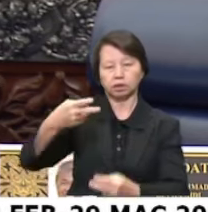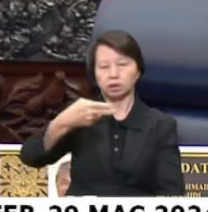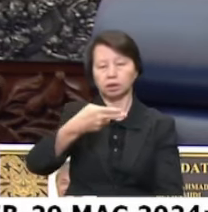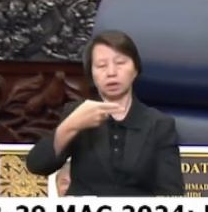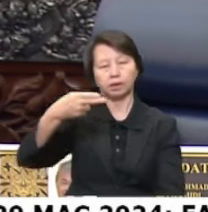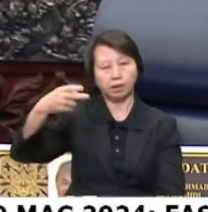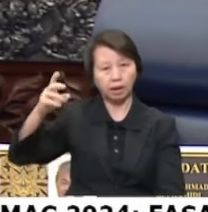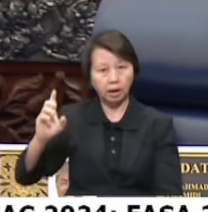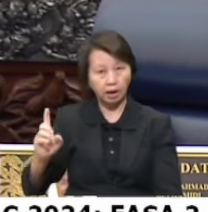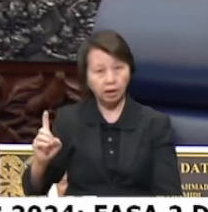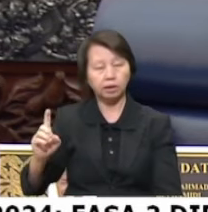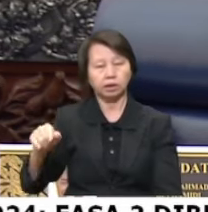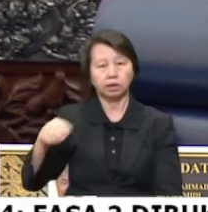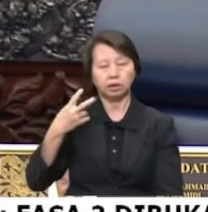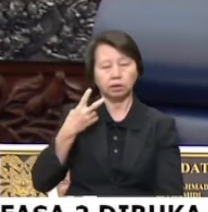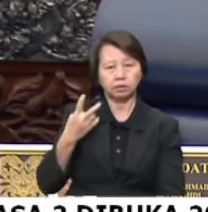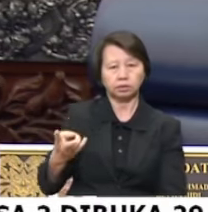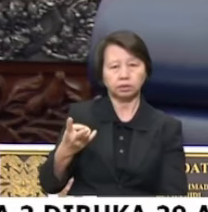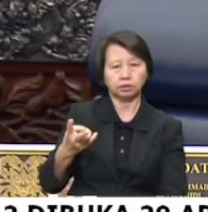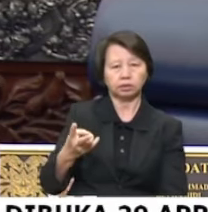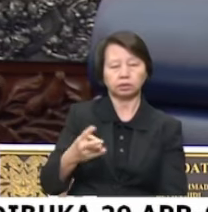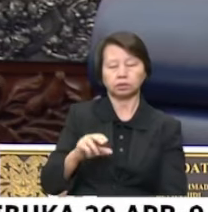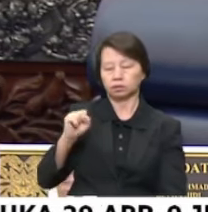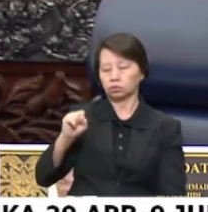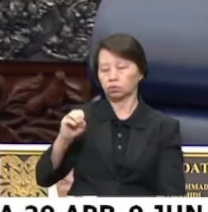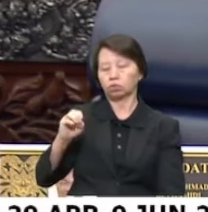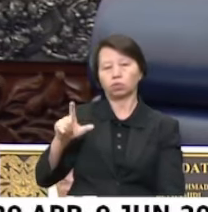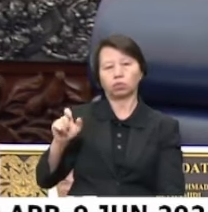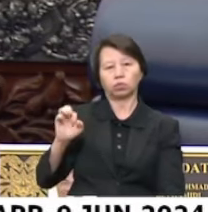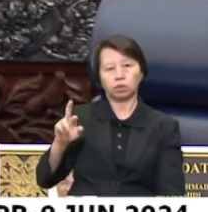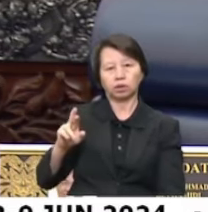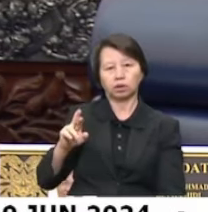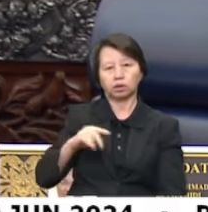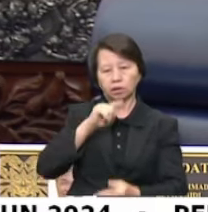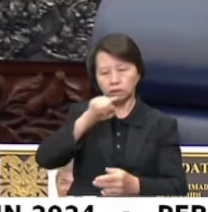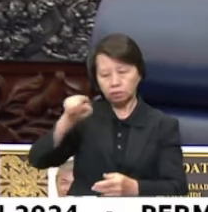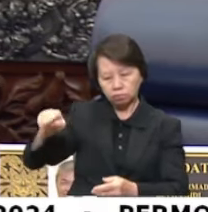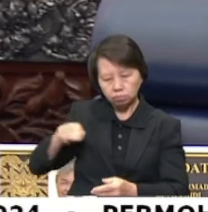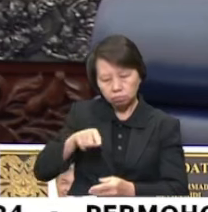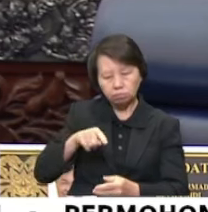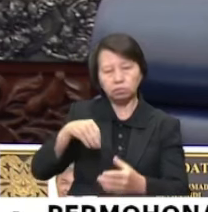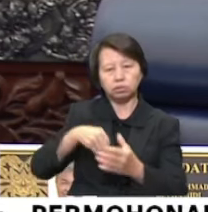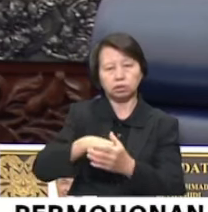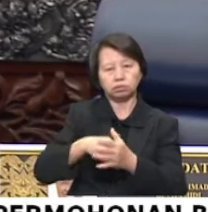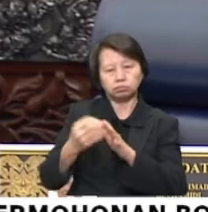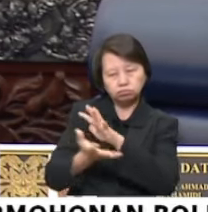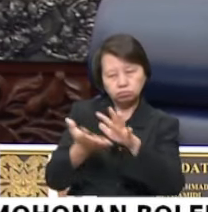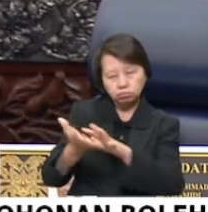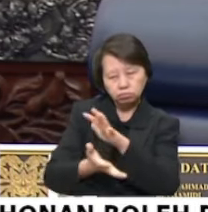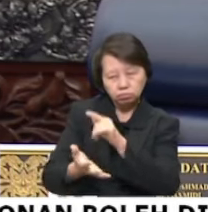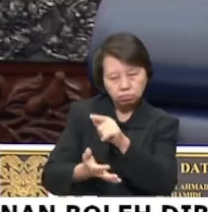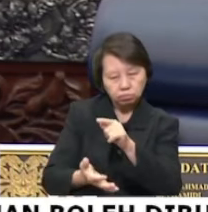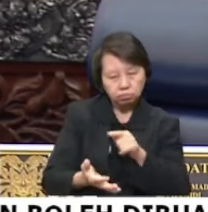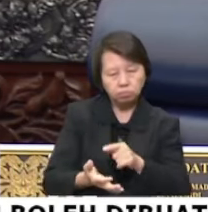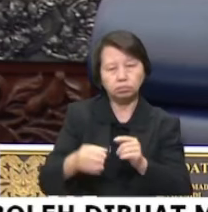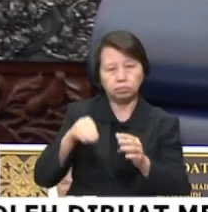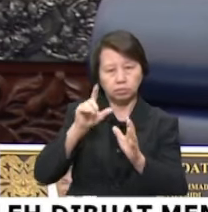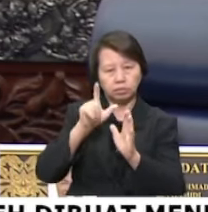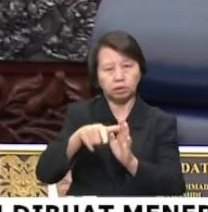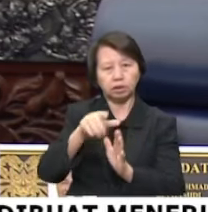hydro, malahan floating solar dan sebagainya. Ini semua dalam energy mix yang kita lihat dalam NETA